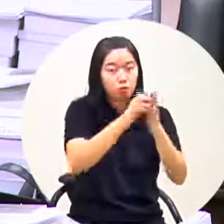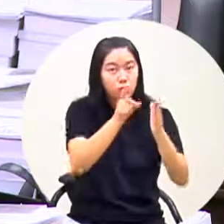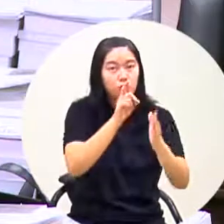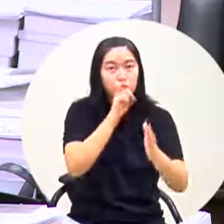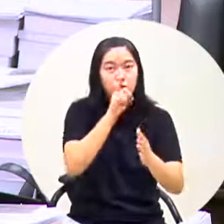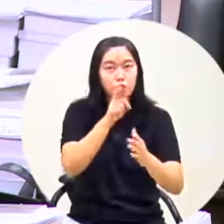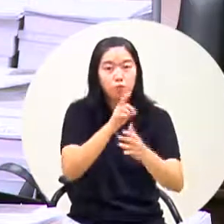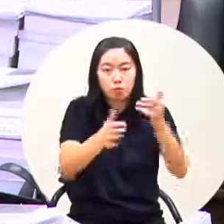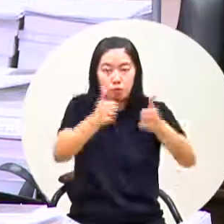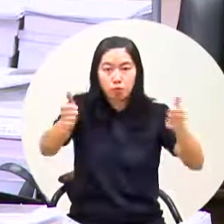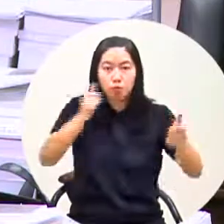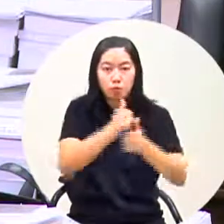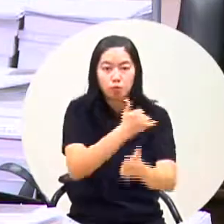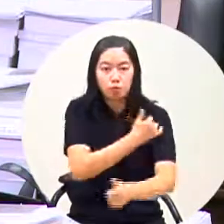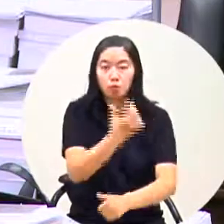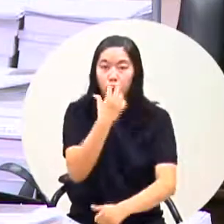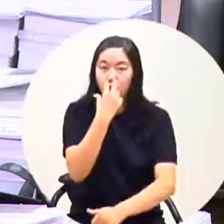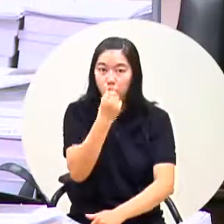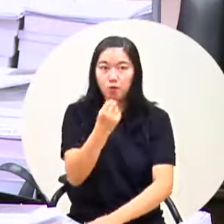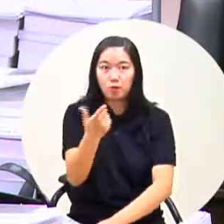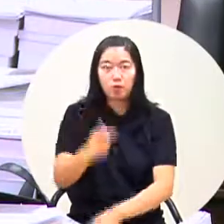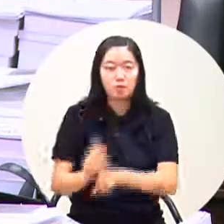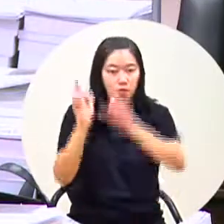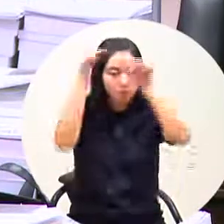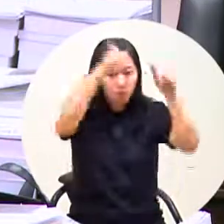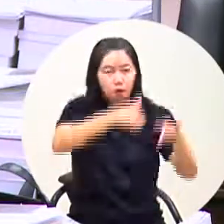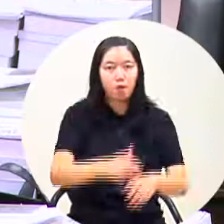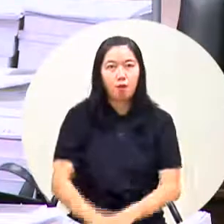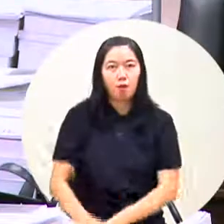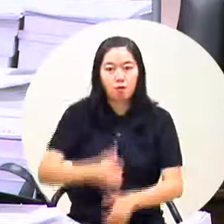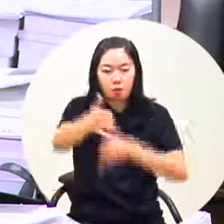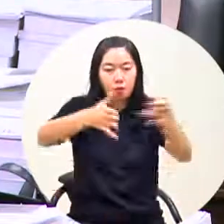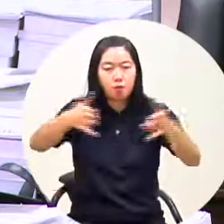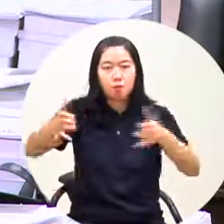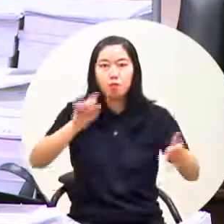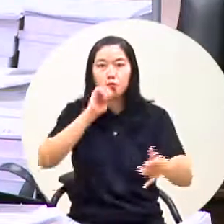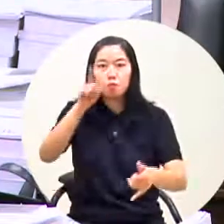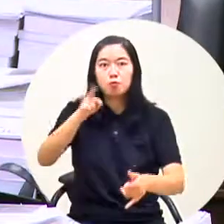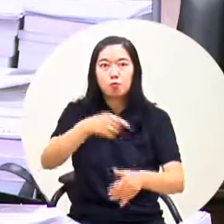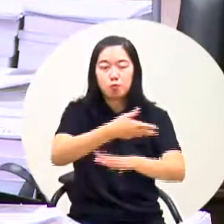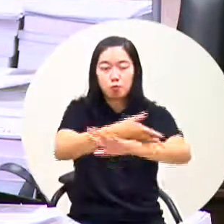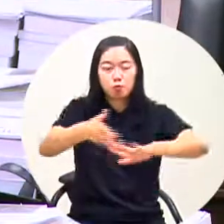管6日每天整天在外面宣导流感，